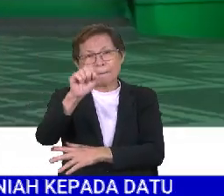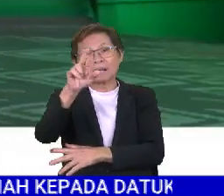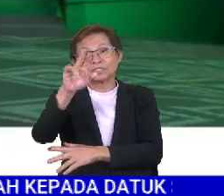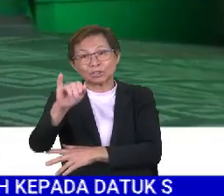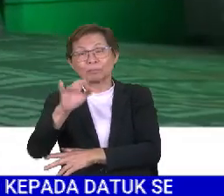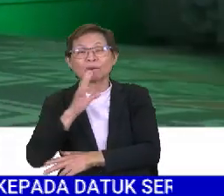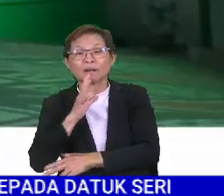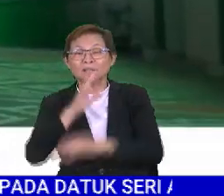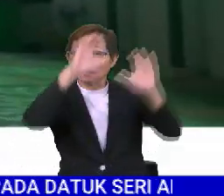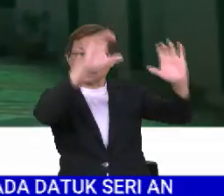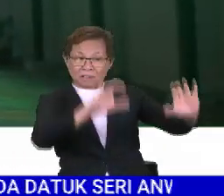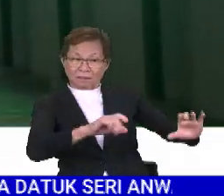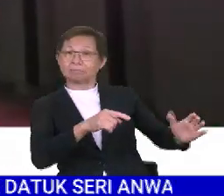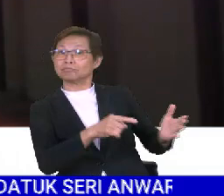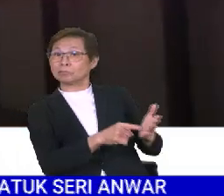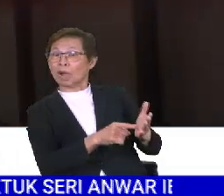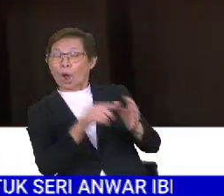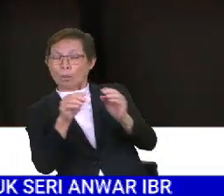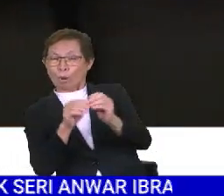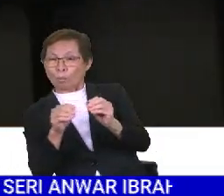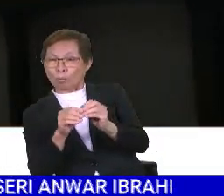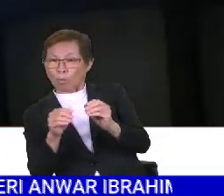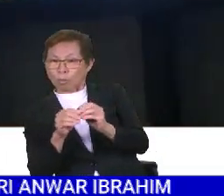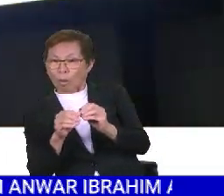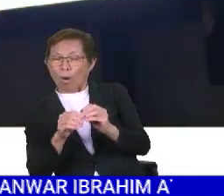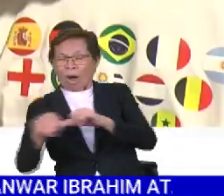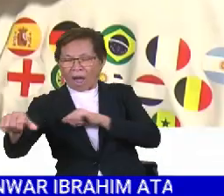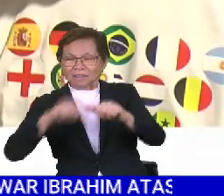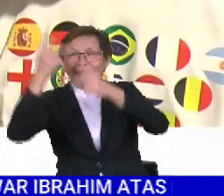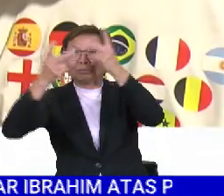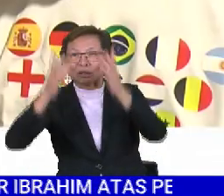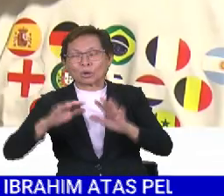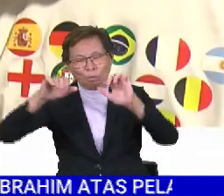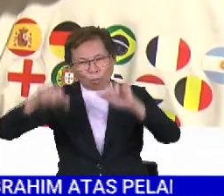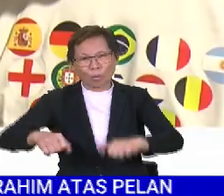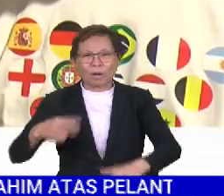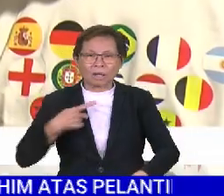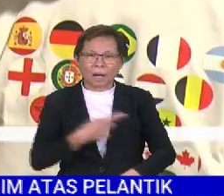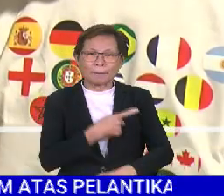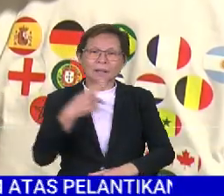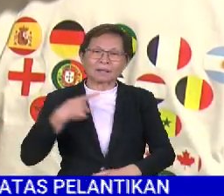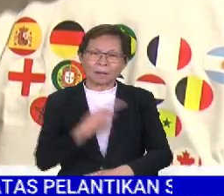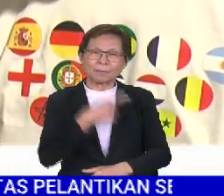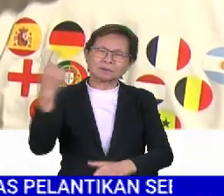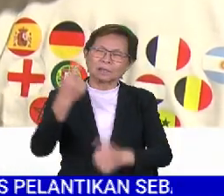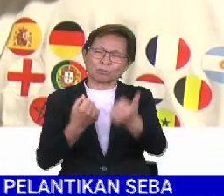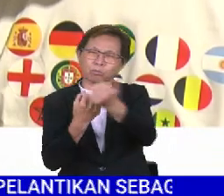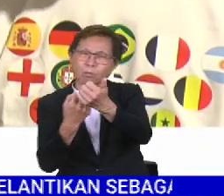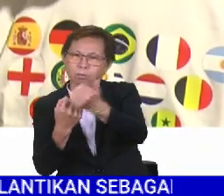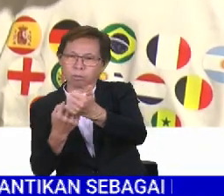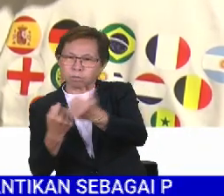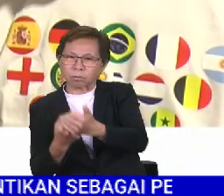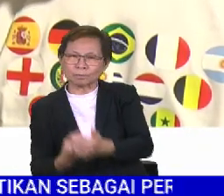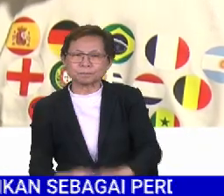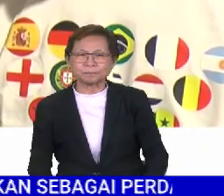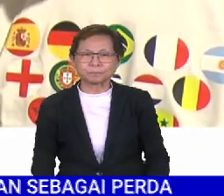berkata, cara ini juga dapat meningkatkan aktiviti pelancongan. Kami sentiasa menyokonglah program-program sumbang begini.